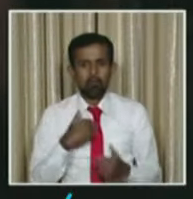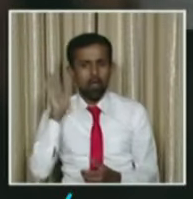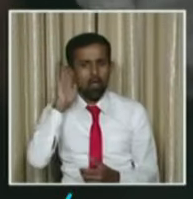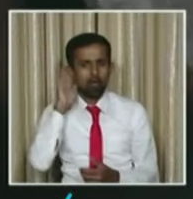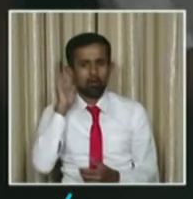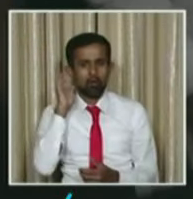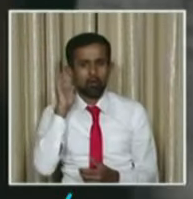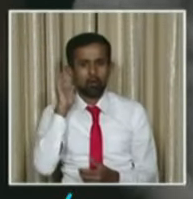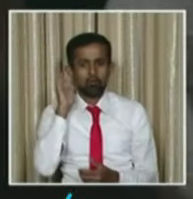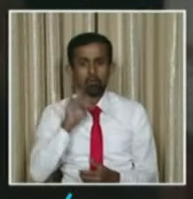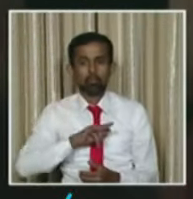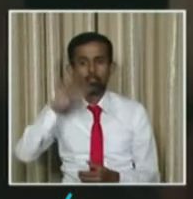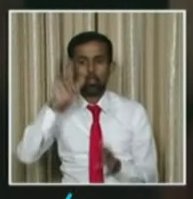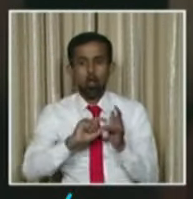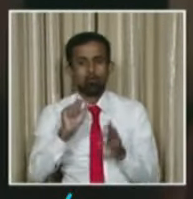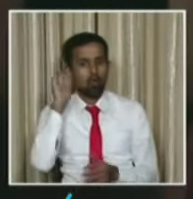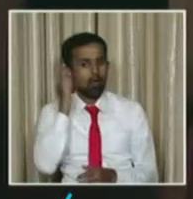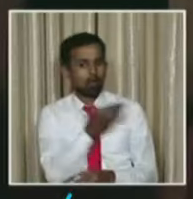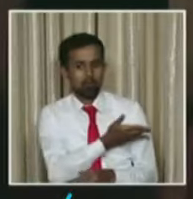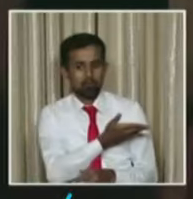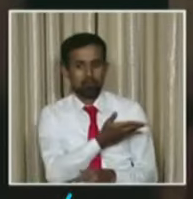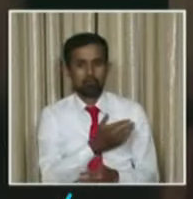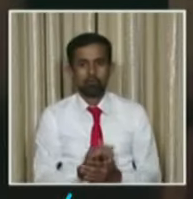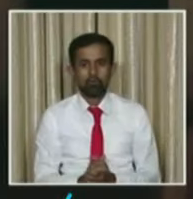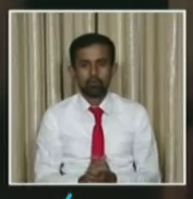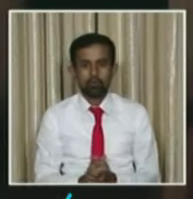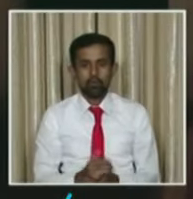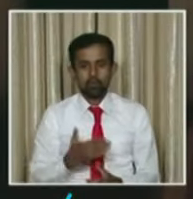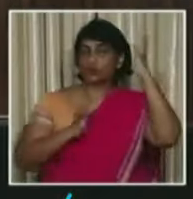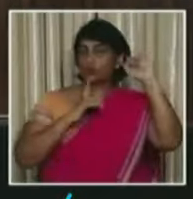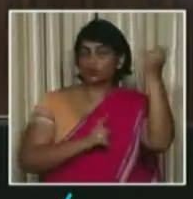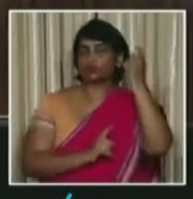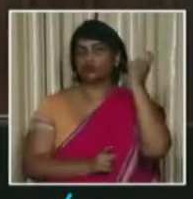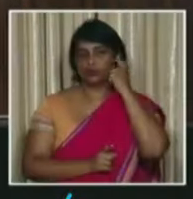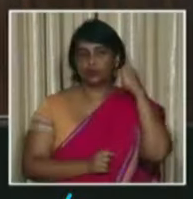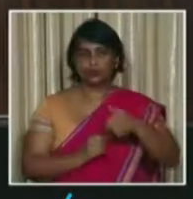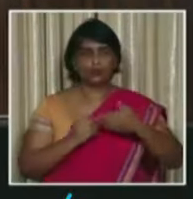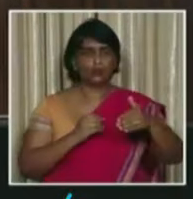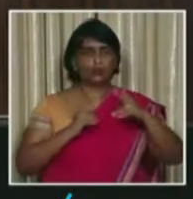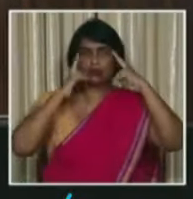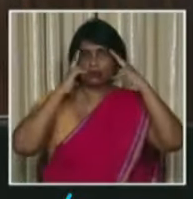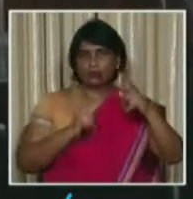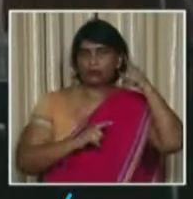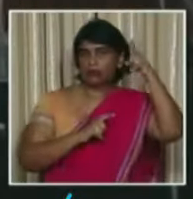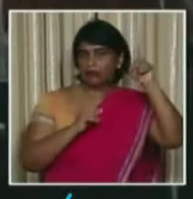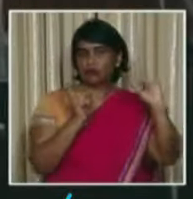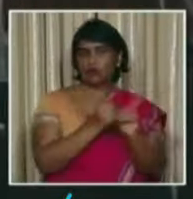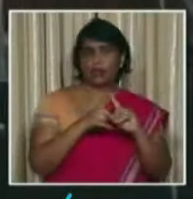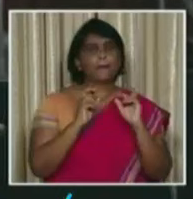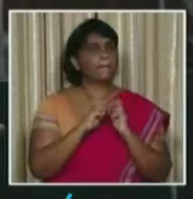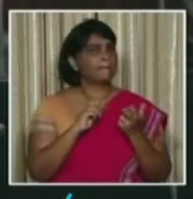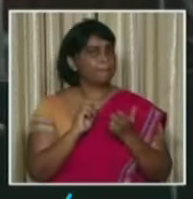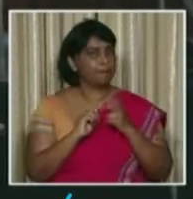අහන්න විදේශේවා නියුක්ත කාර්යාංශයේ කෙනෙක්ගෙන් මගෙන් අහන්නේ මේ දිනවල මැද පෙරදිග මතුවලා තියෙන යුදමේ